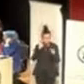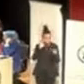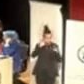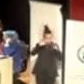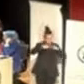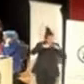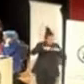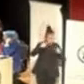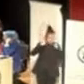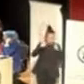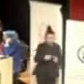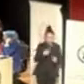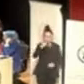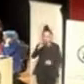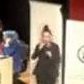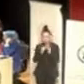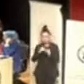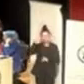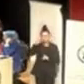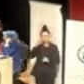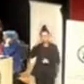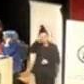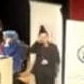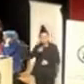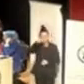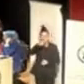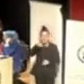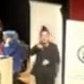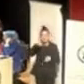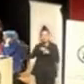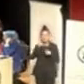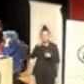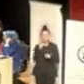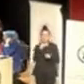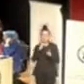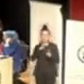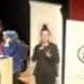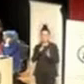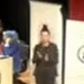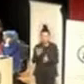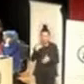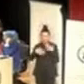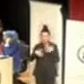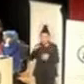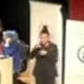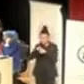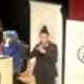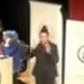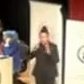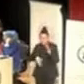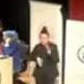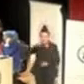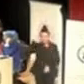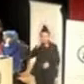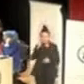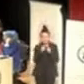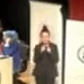üzerinde Türkiye'de işitme engelli var. Yani aslında engelliler arasında en büyük nüfusa